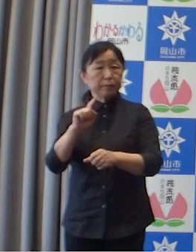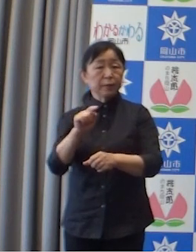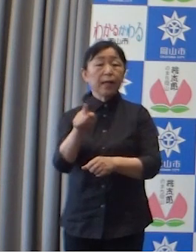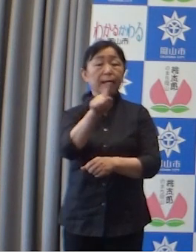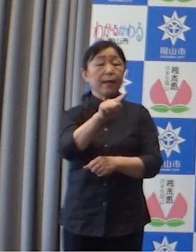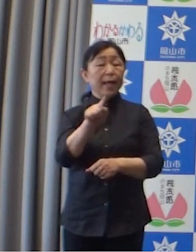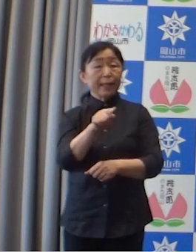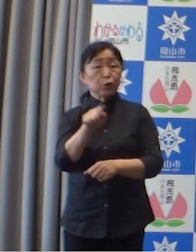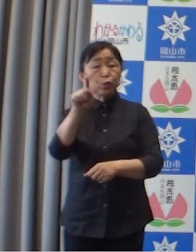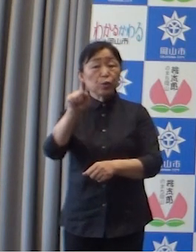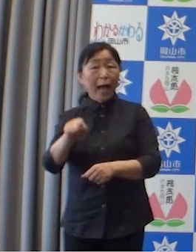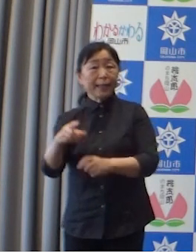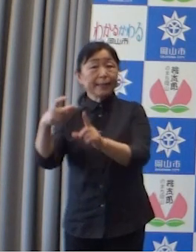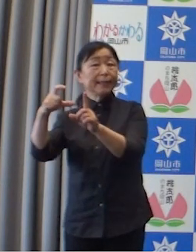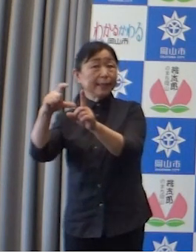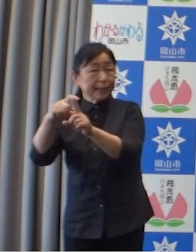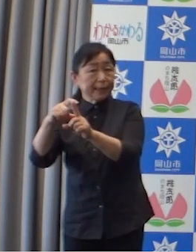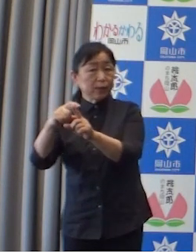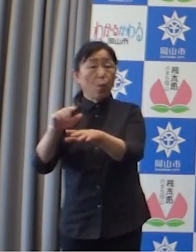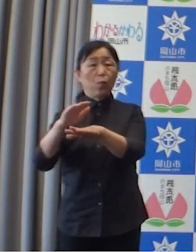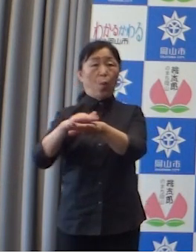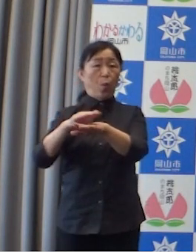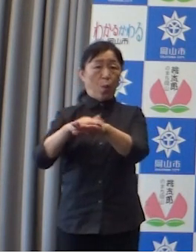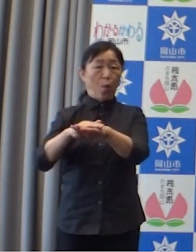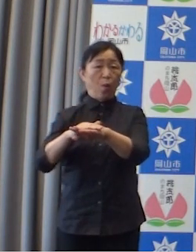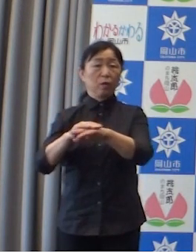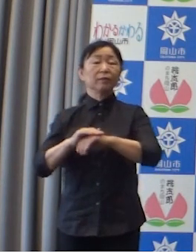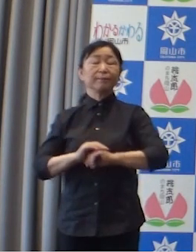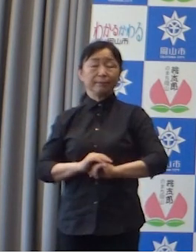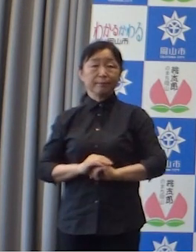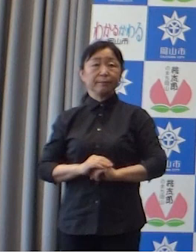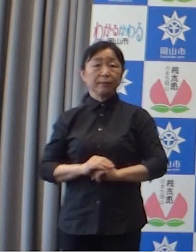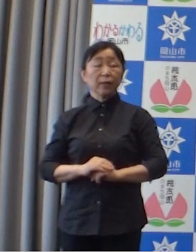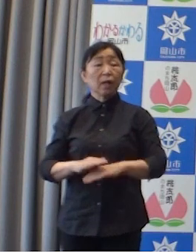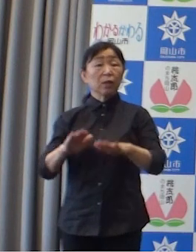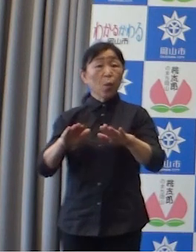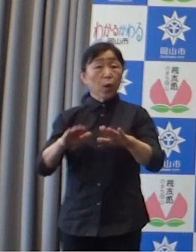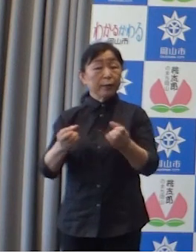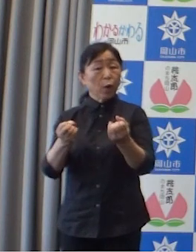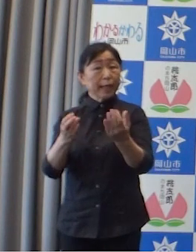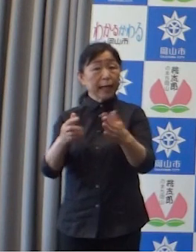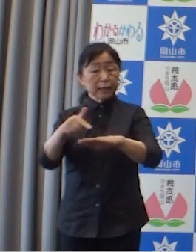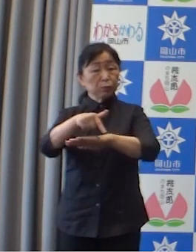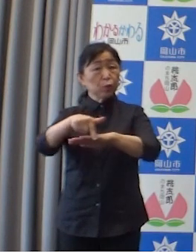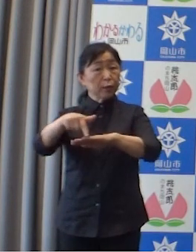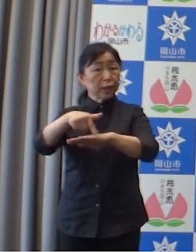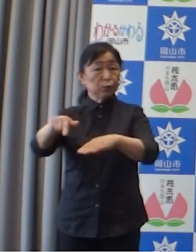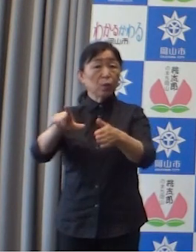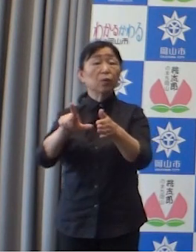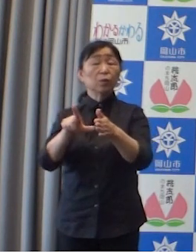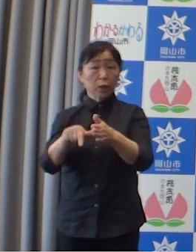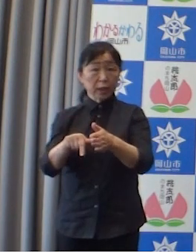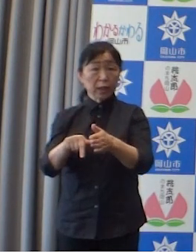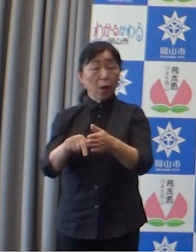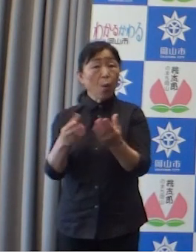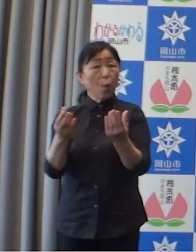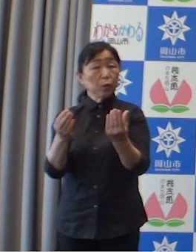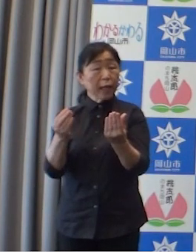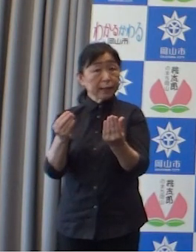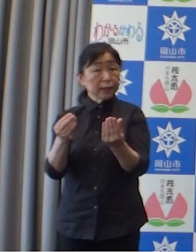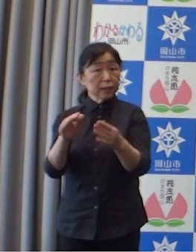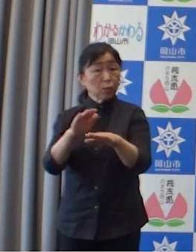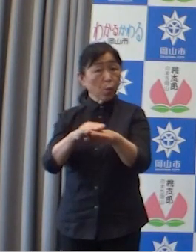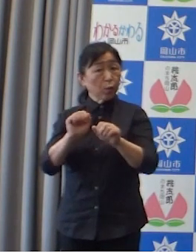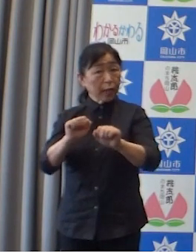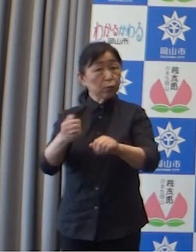SID の手法、今回のその、新プロジェクトでも同じような手法